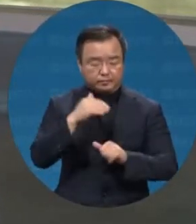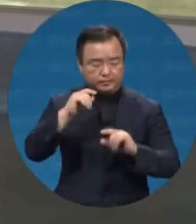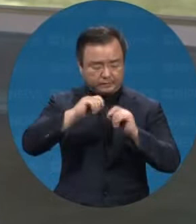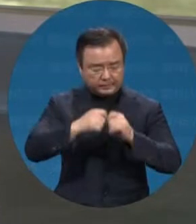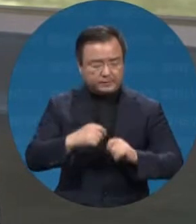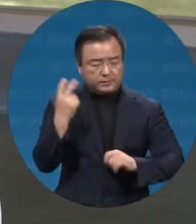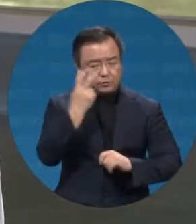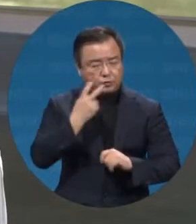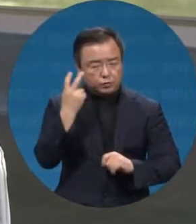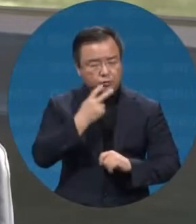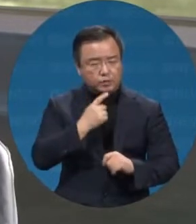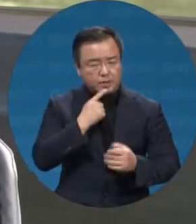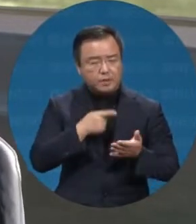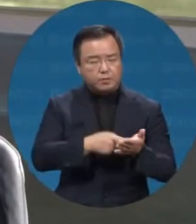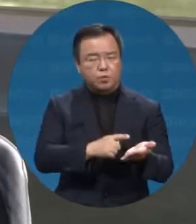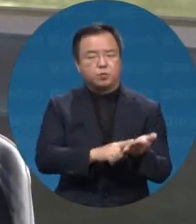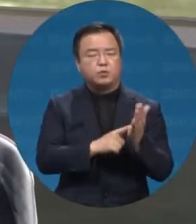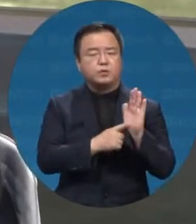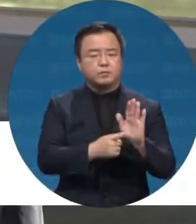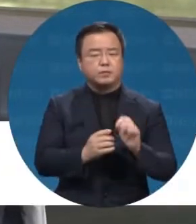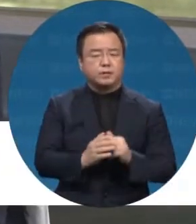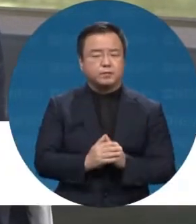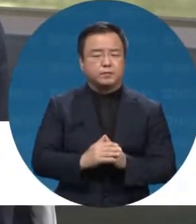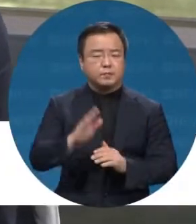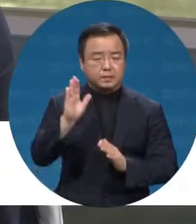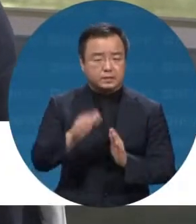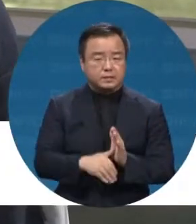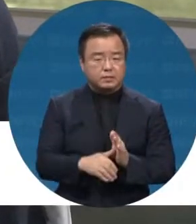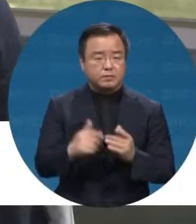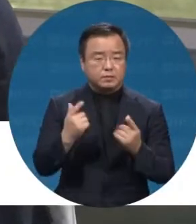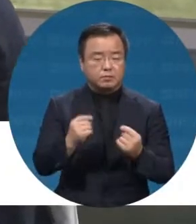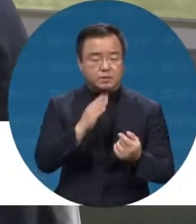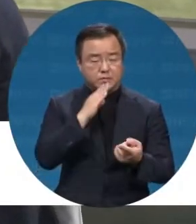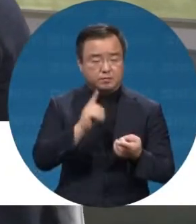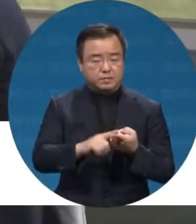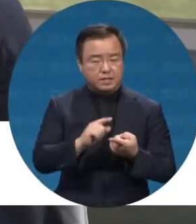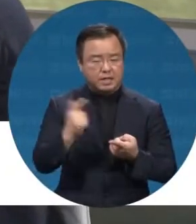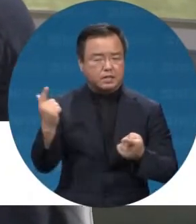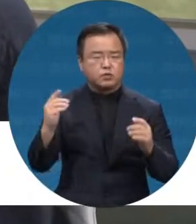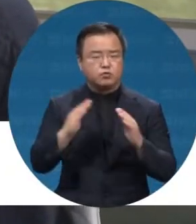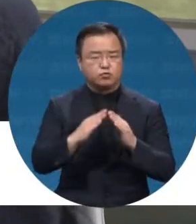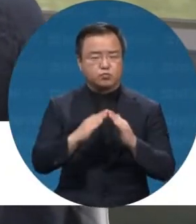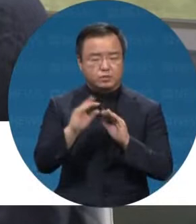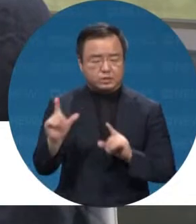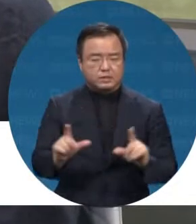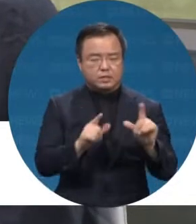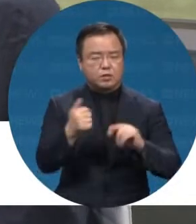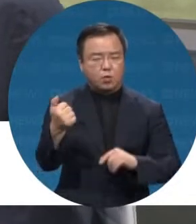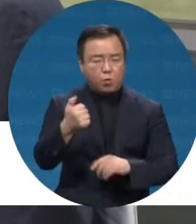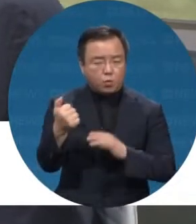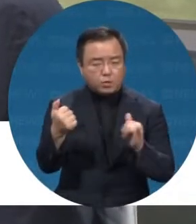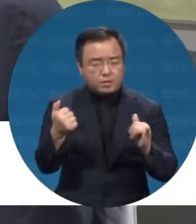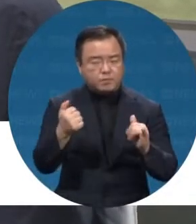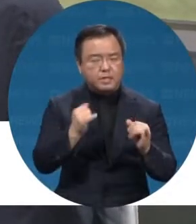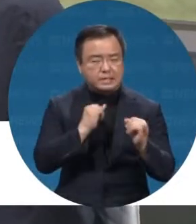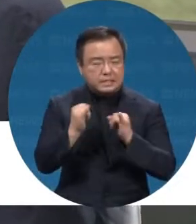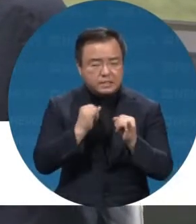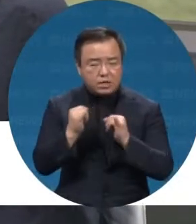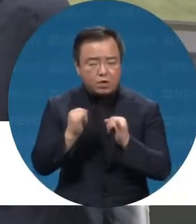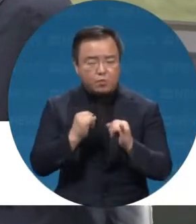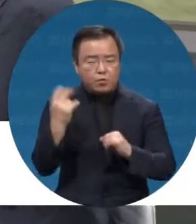심층조사 보고서를 발표하셨습니다 이때 이렇게 비접종 주거에 사는 50명의 심층 인터뷰를 하신 바가